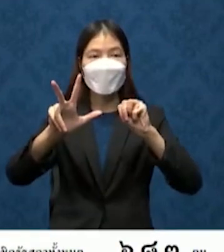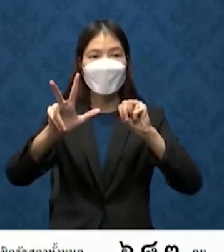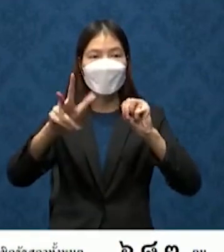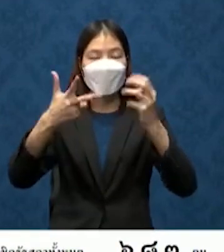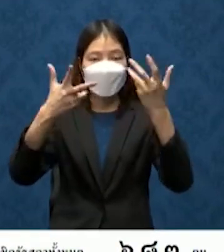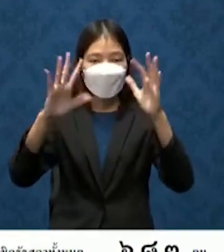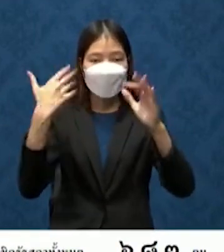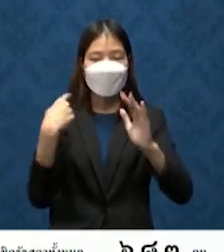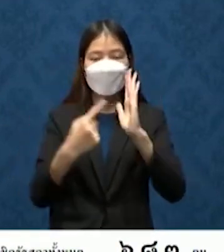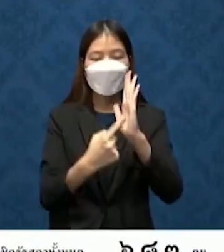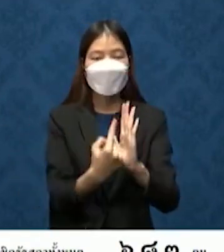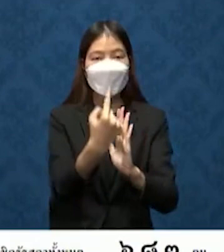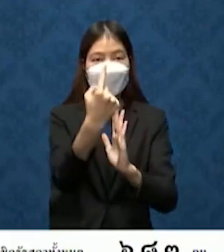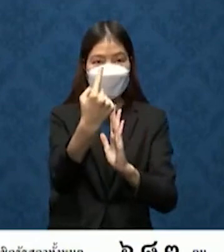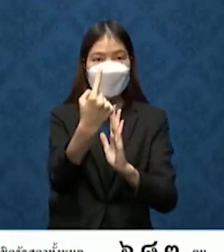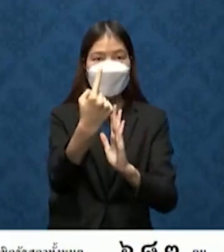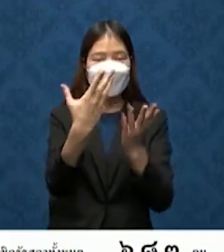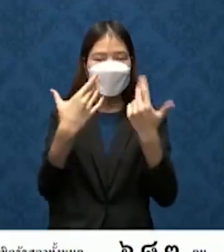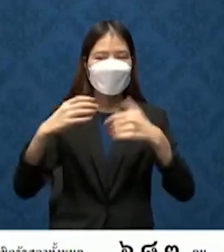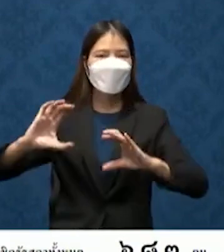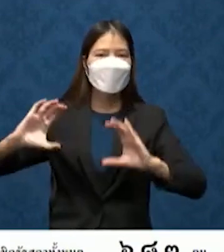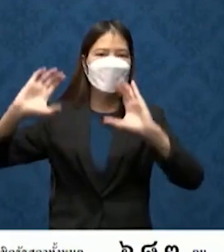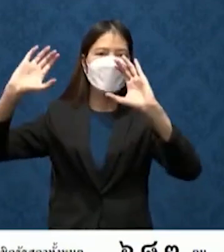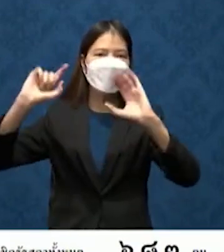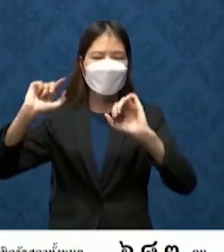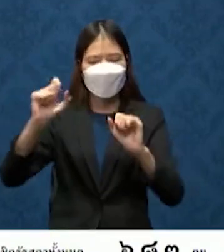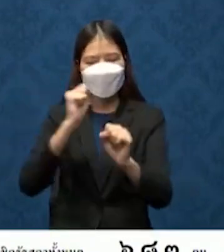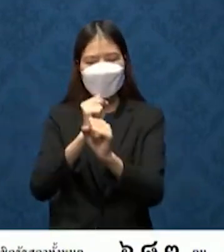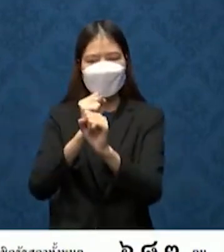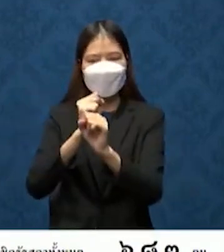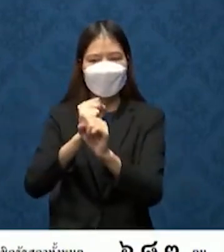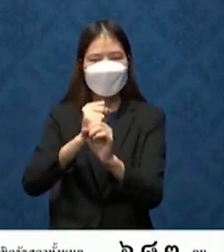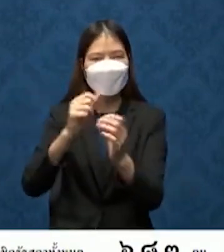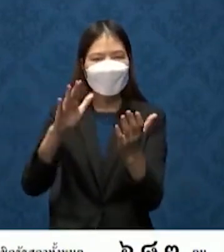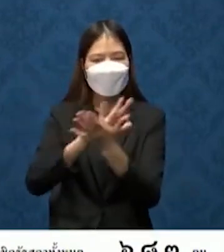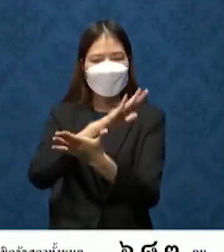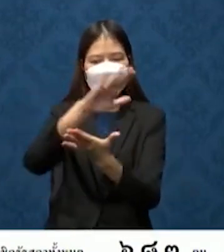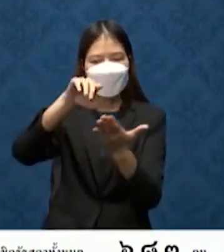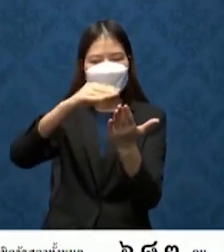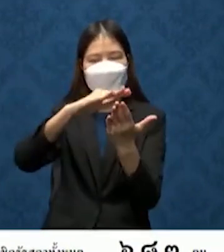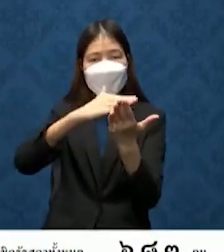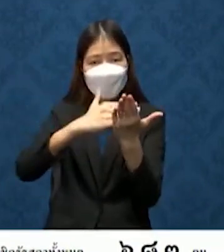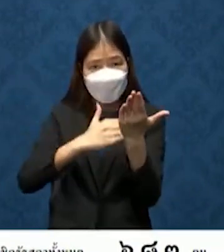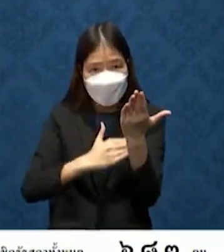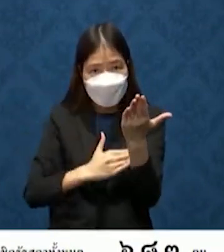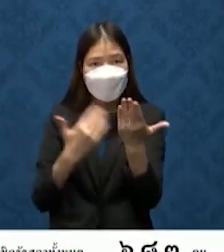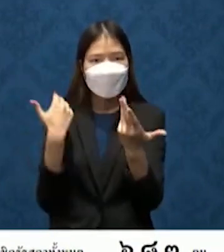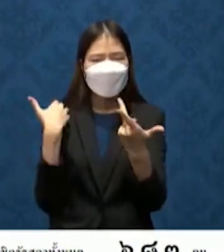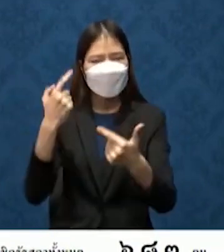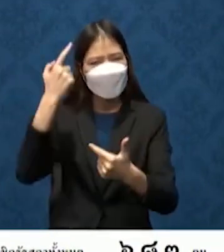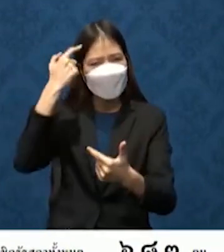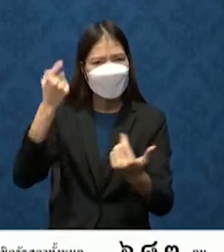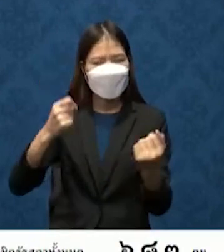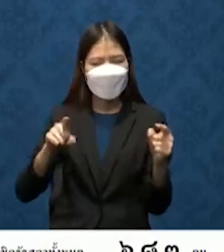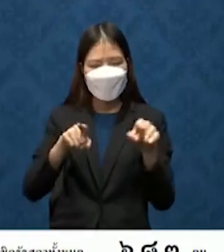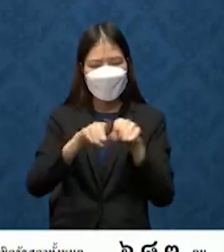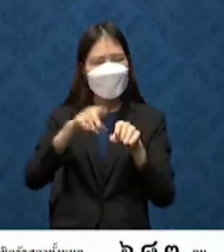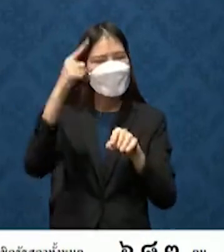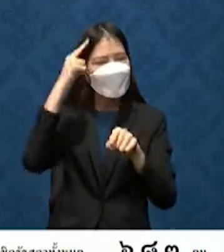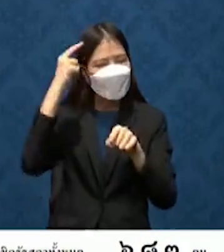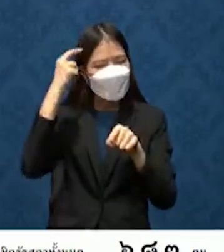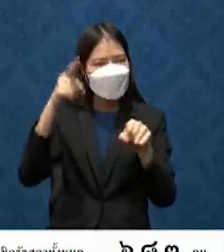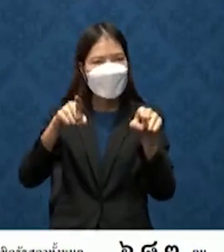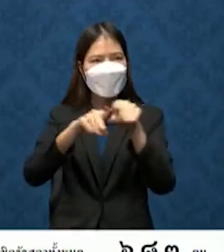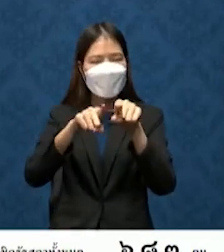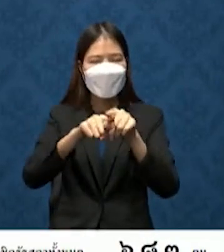ในส่นแรกที่รัฐบาลร่างมาเราก็เห็นด้วยนะครับ ที่ต้องยกเลิกเพราม